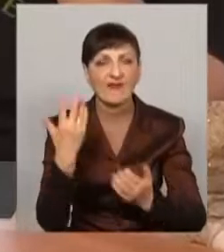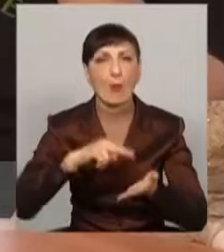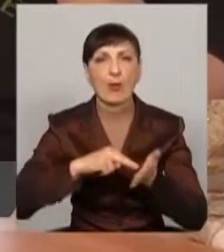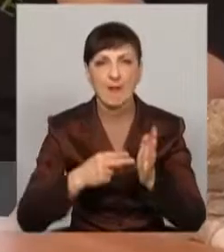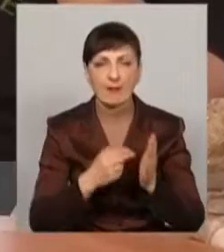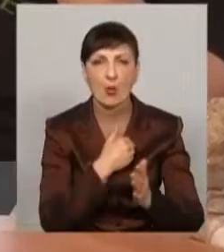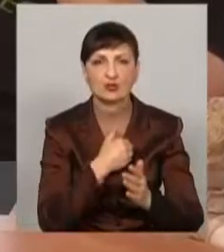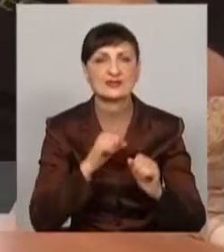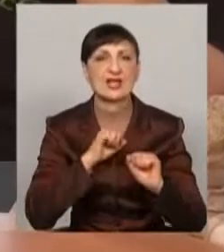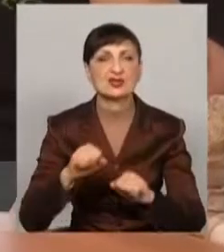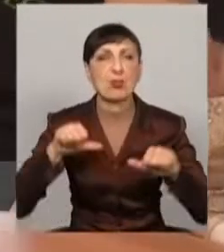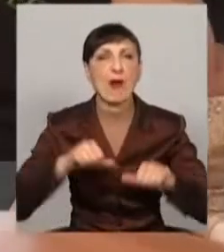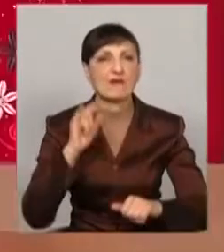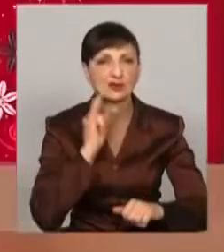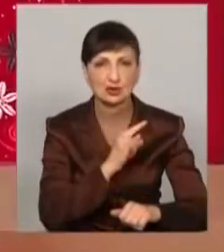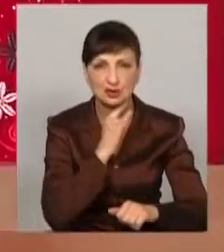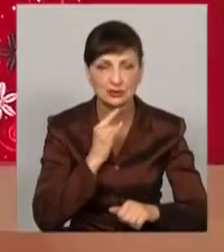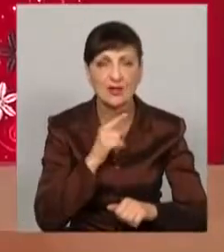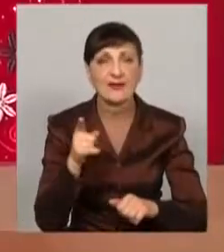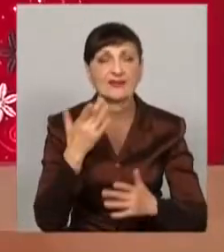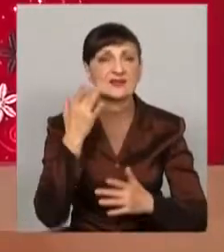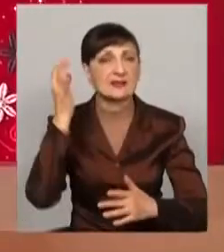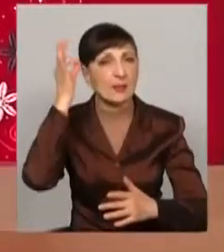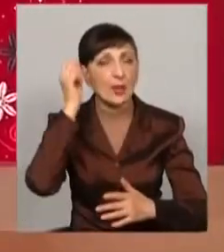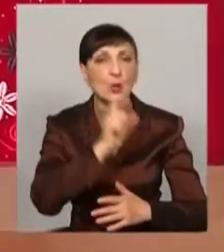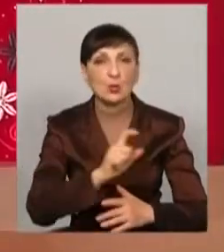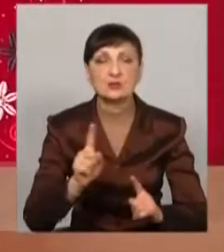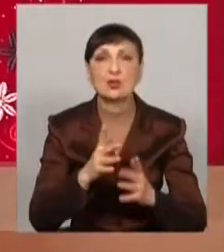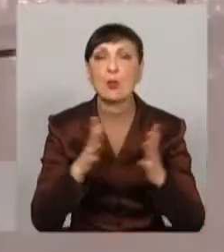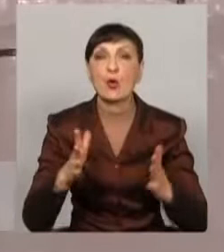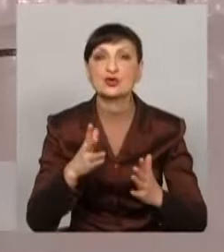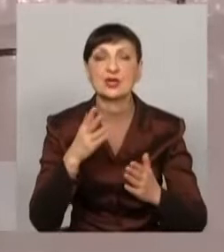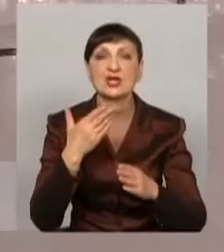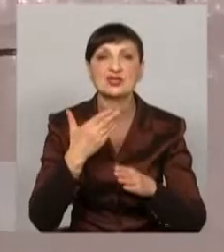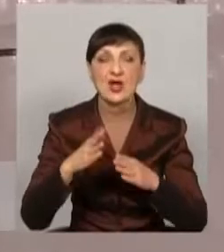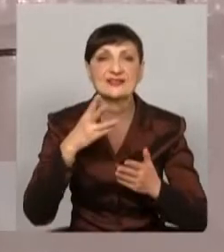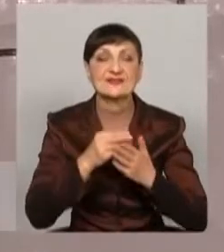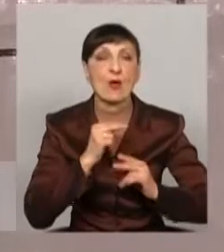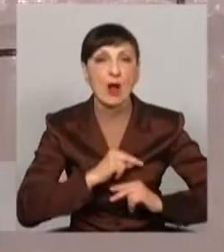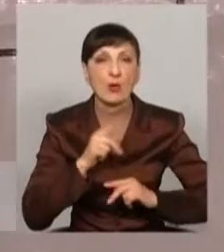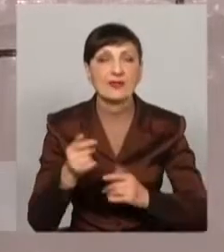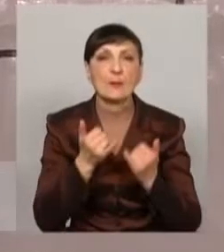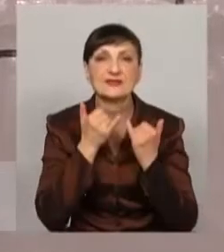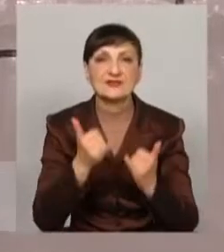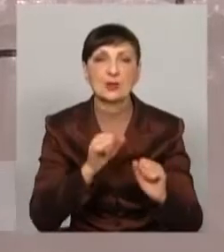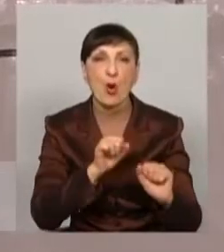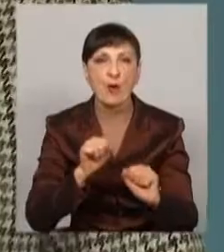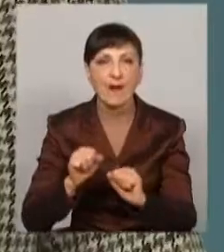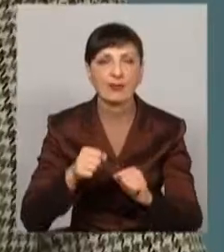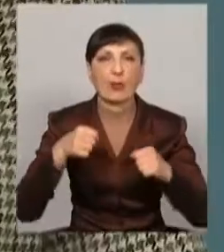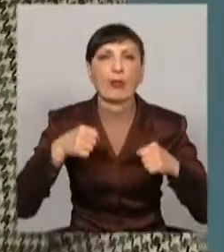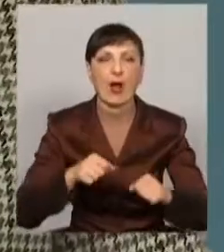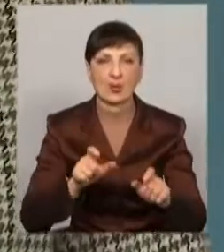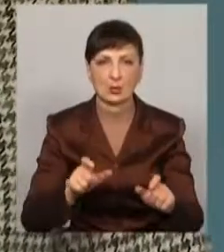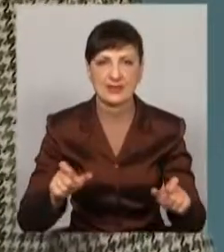прав женщин. Кандидат в президенты всегда напоминает избирателям, что большую часть своей карьеры она посвятила охране и защите прав граждан.